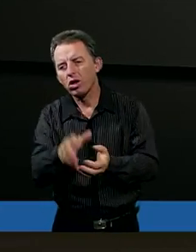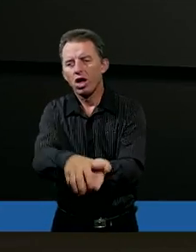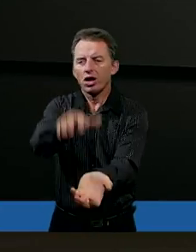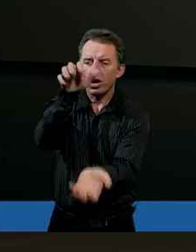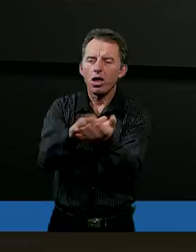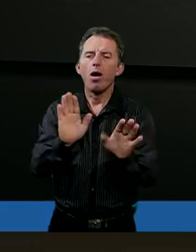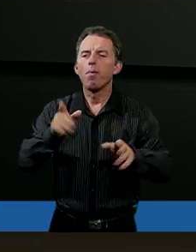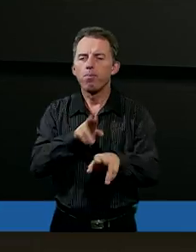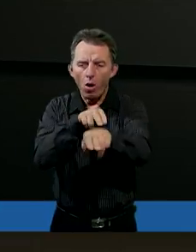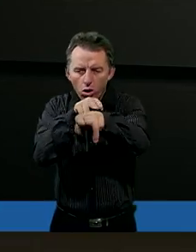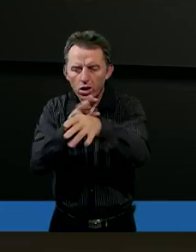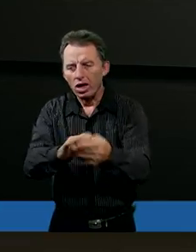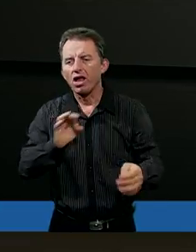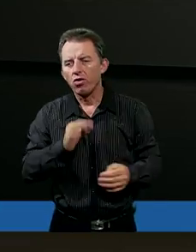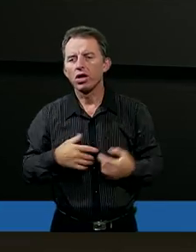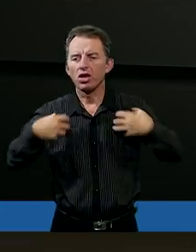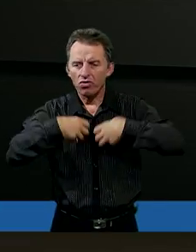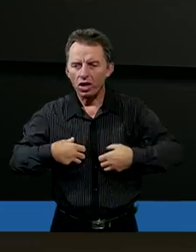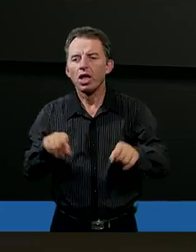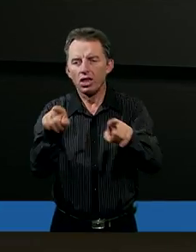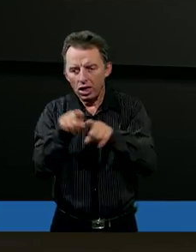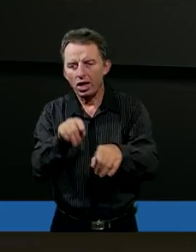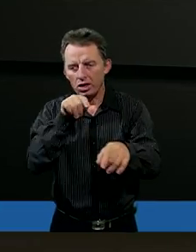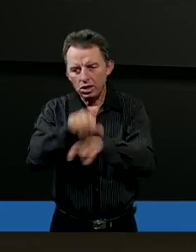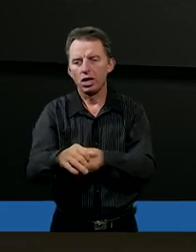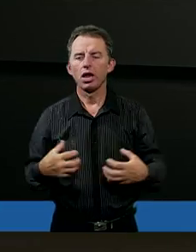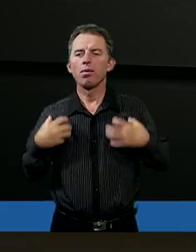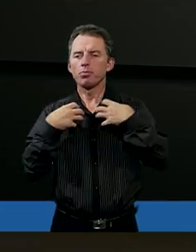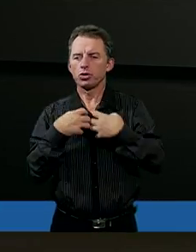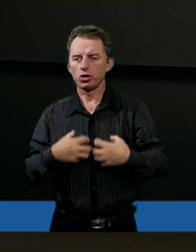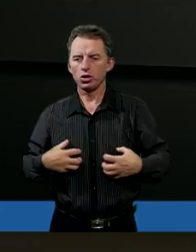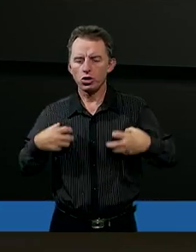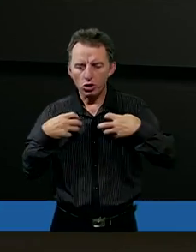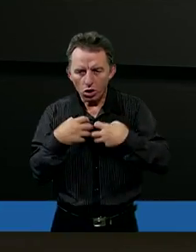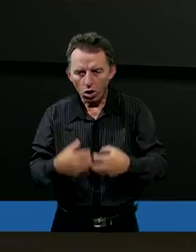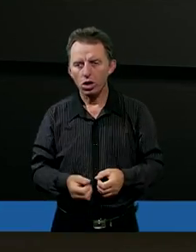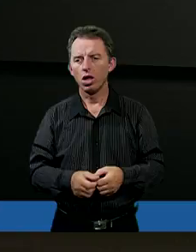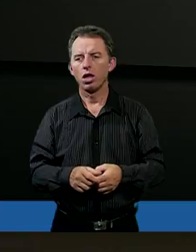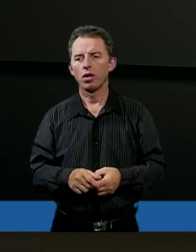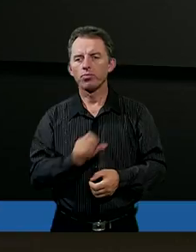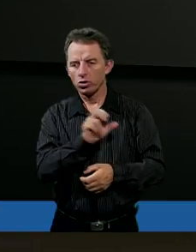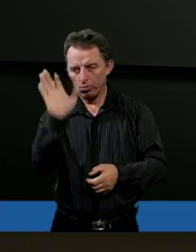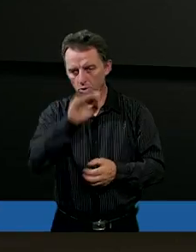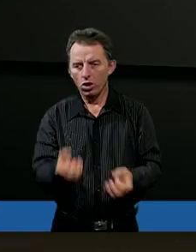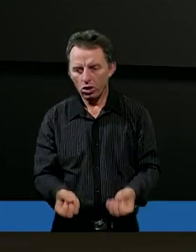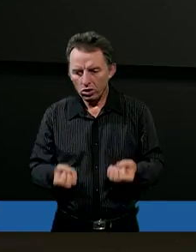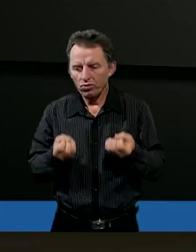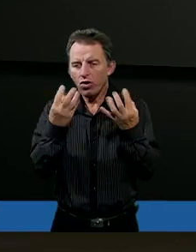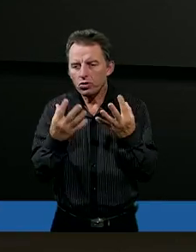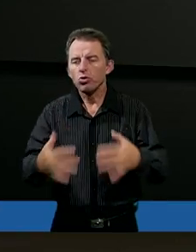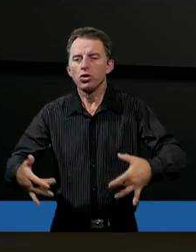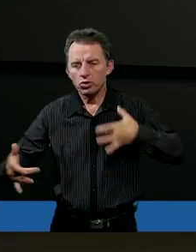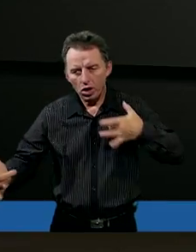krokodyle polujące na swoje ofiary. To też jest przecież przyroda. Czy Bóg stworzył